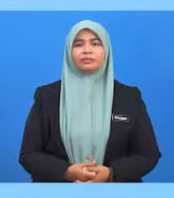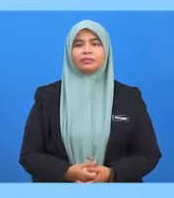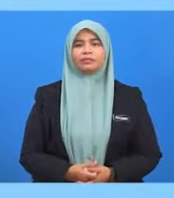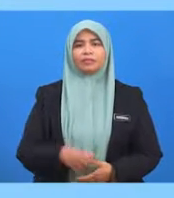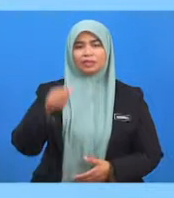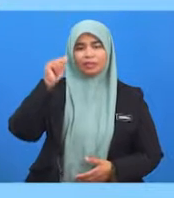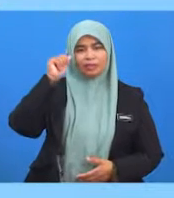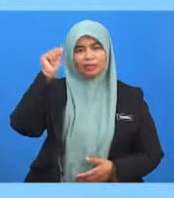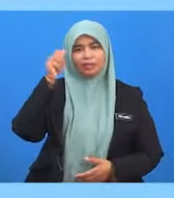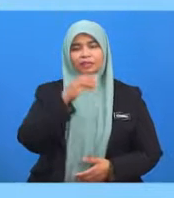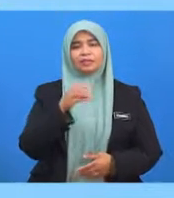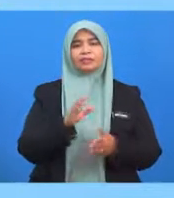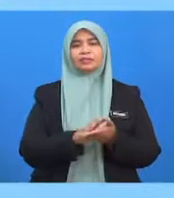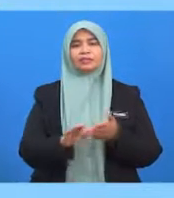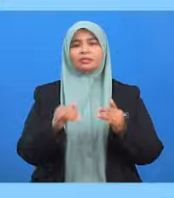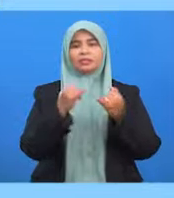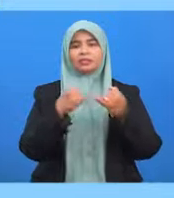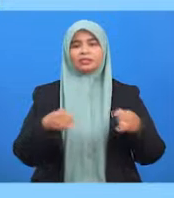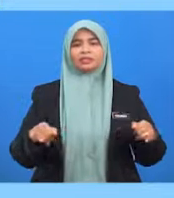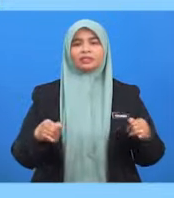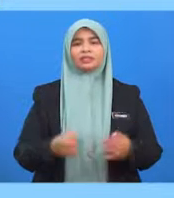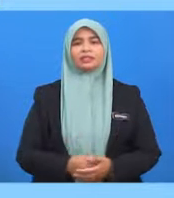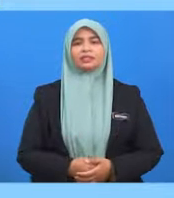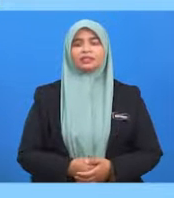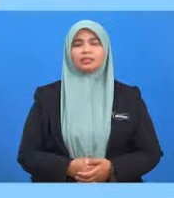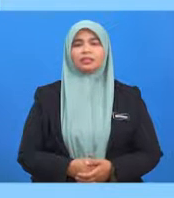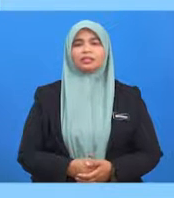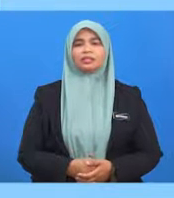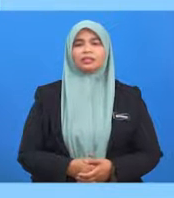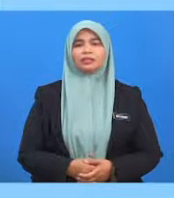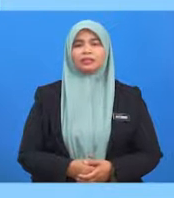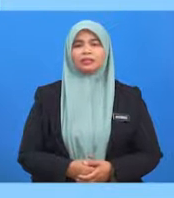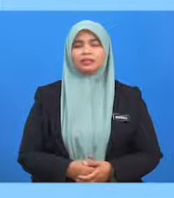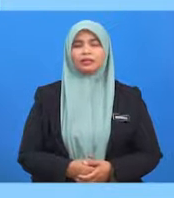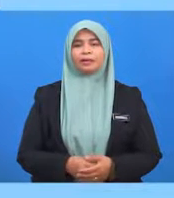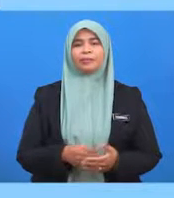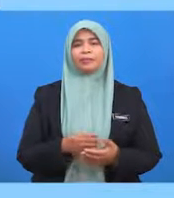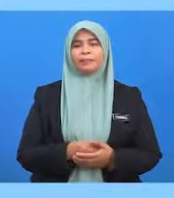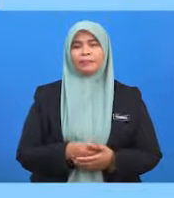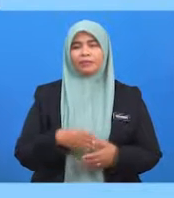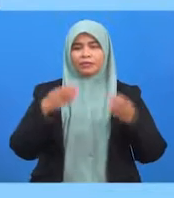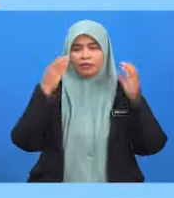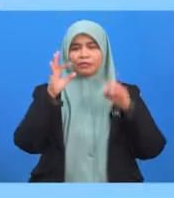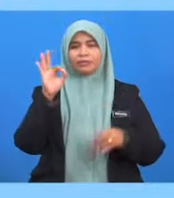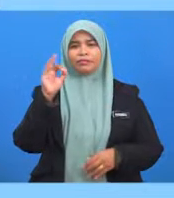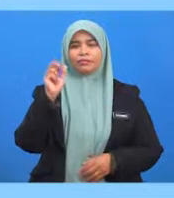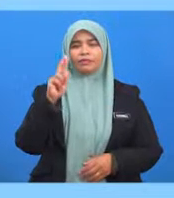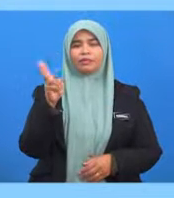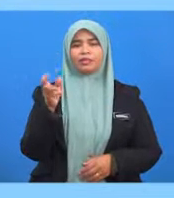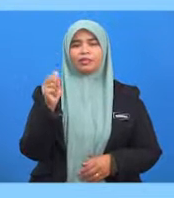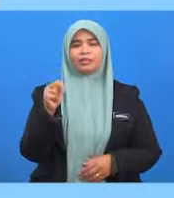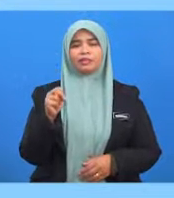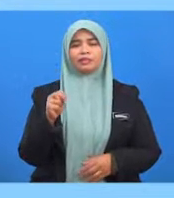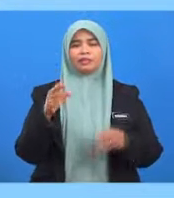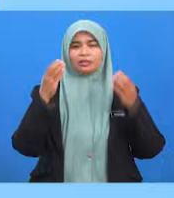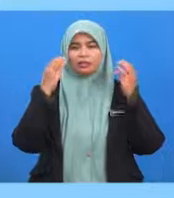Assalamualaikum dan selamat sejahtera. Saya Cikgu Farhan bersama pembantu saya, Aurora. Hari ini kita nak